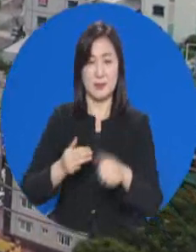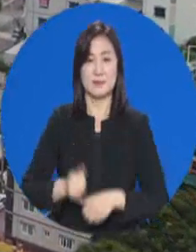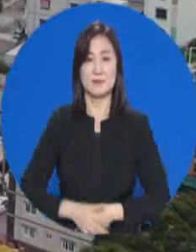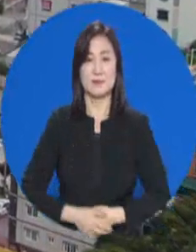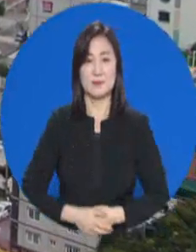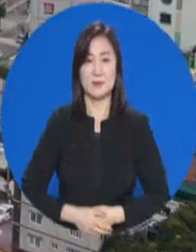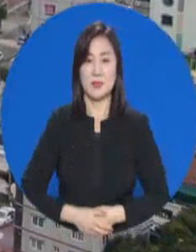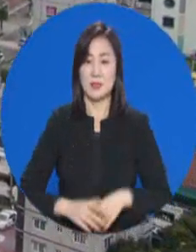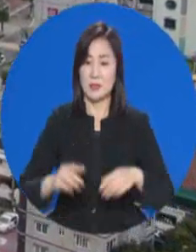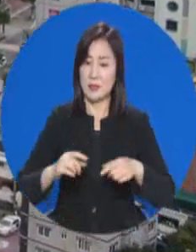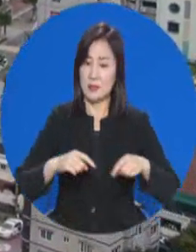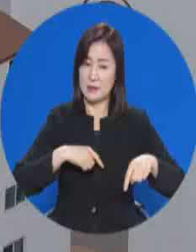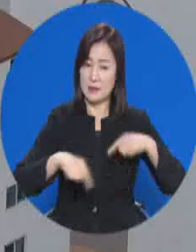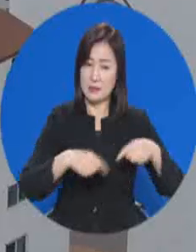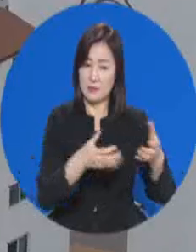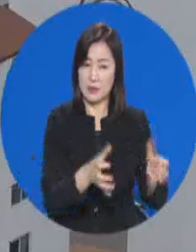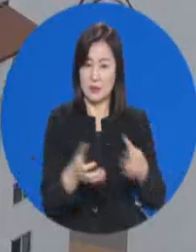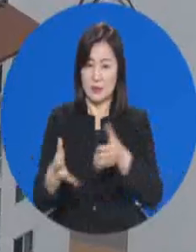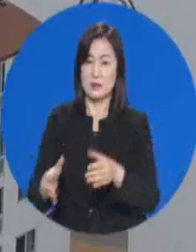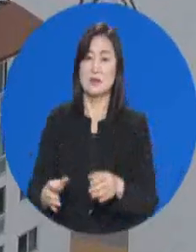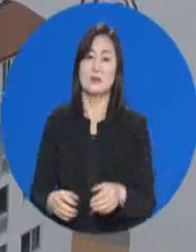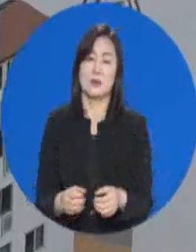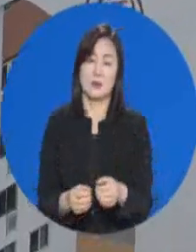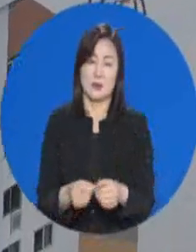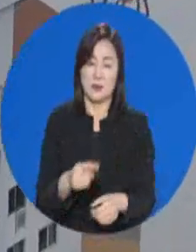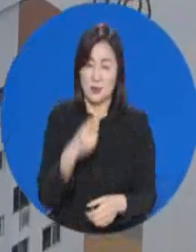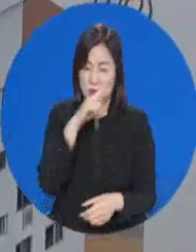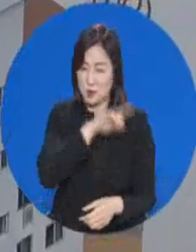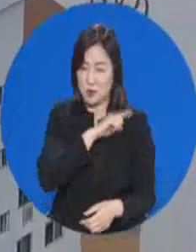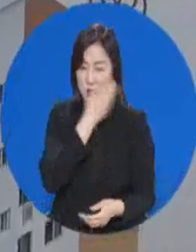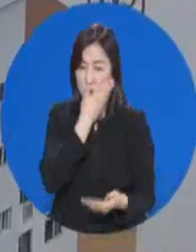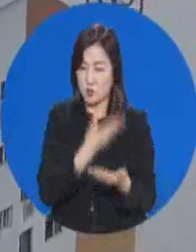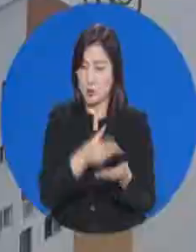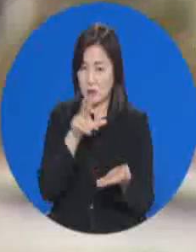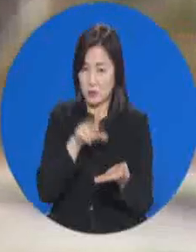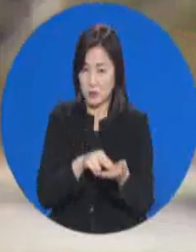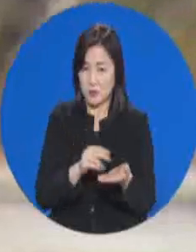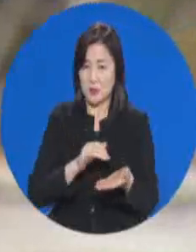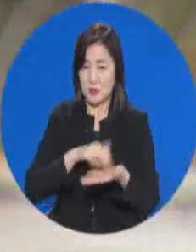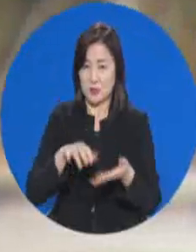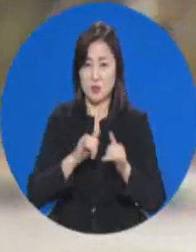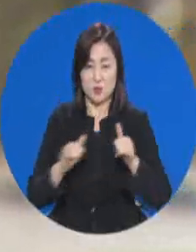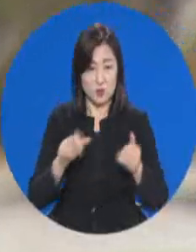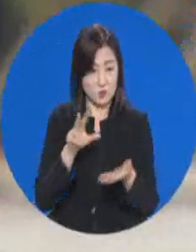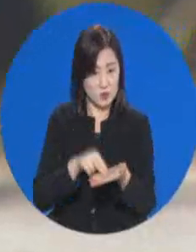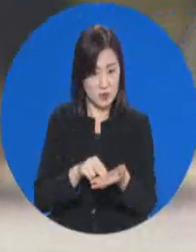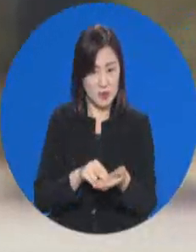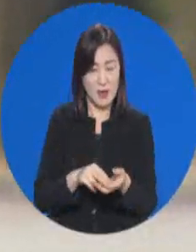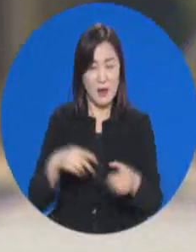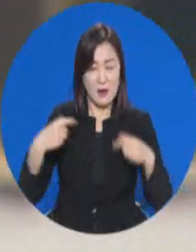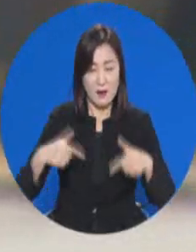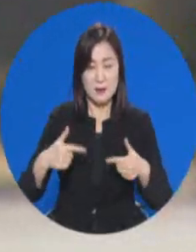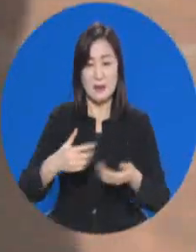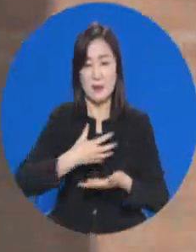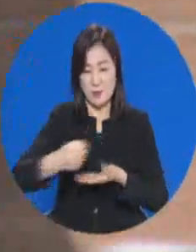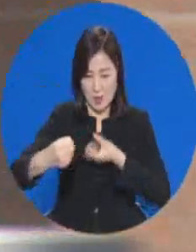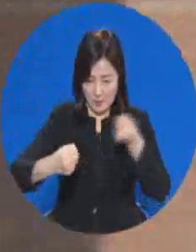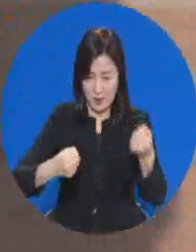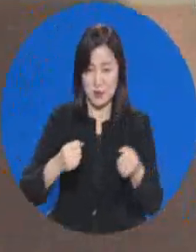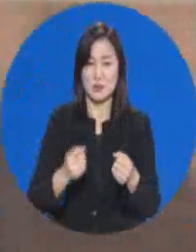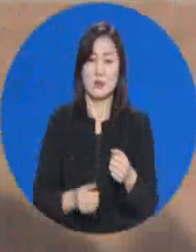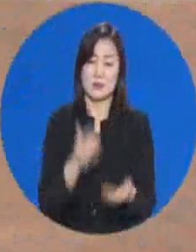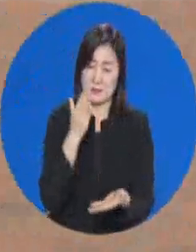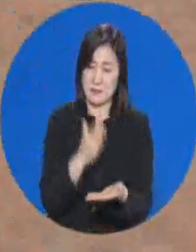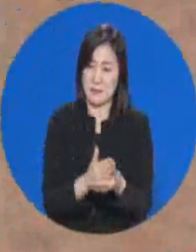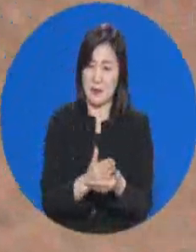지자체들에게 여전히 민감한 현안으로 남아있는 인구 문제. 연말 연시 해묵은 인구 빼가기 논란이 거듭되지 않도록